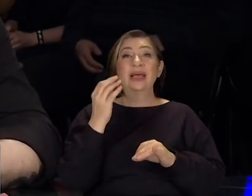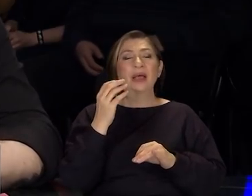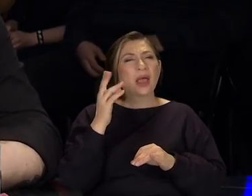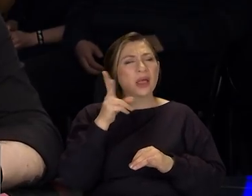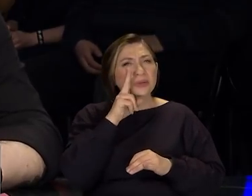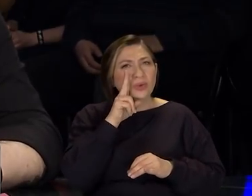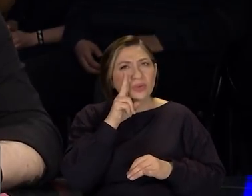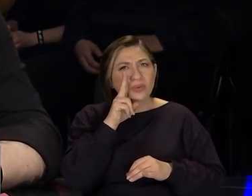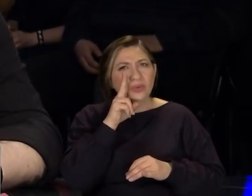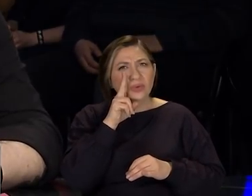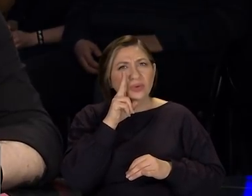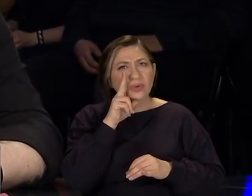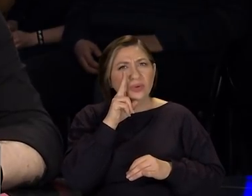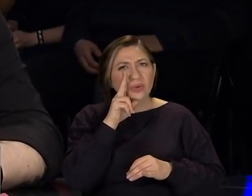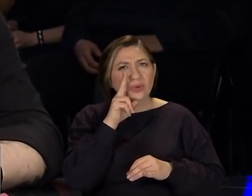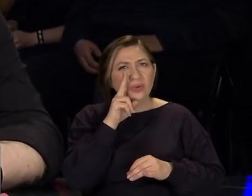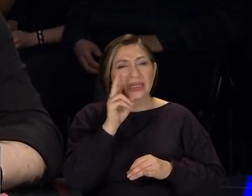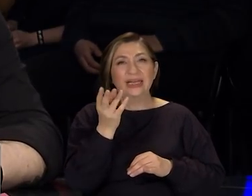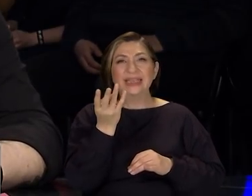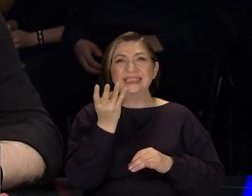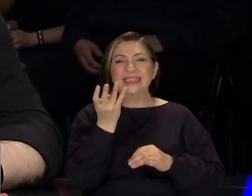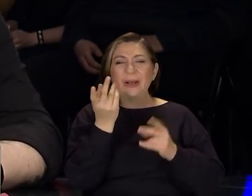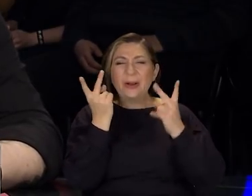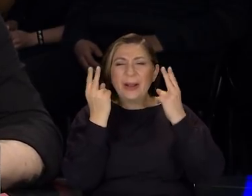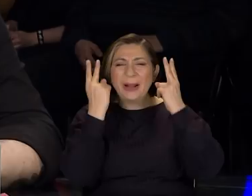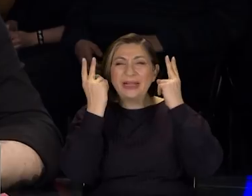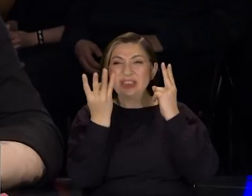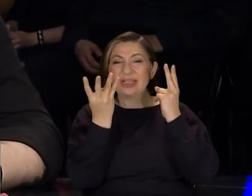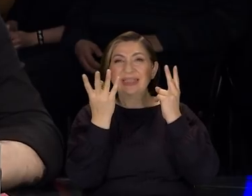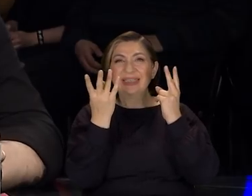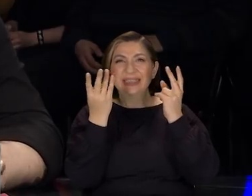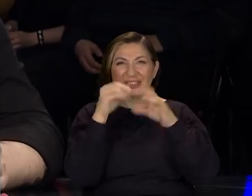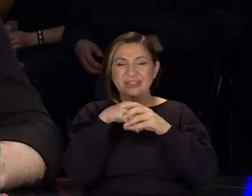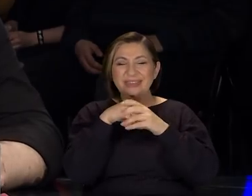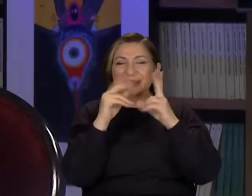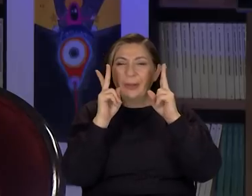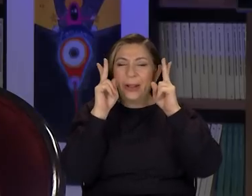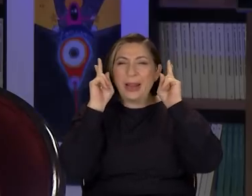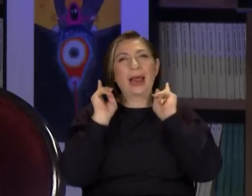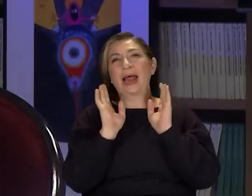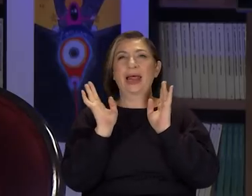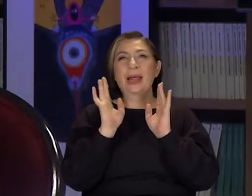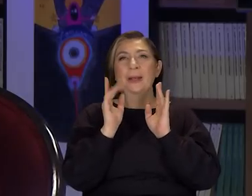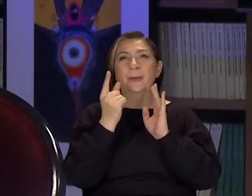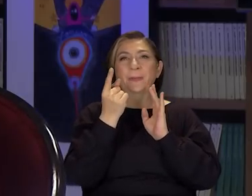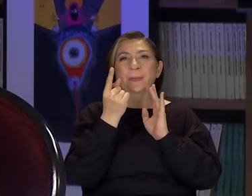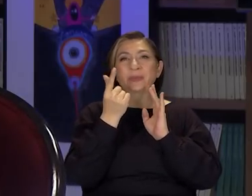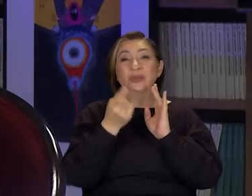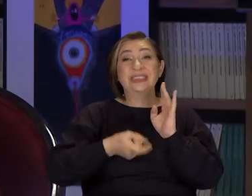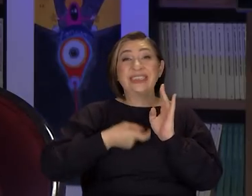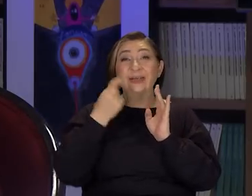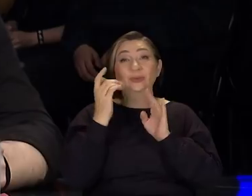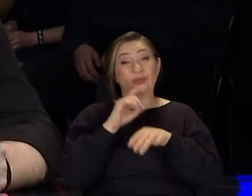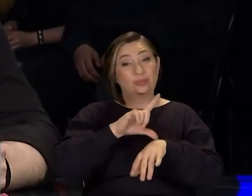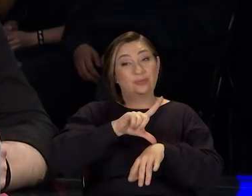nişandaydı yani ufak tefek dokunmalar. Nişan için saçlarımı düzelttim. 1,5 santim ufak tefek değil.